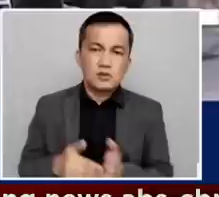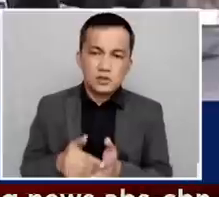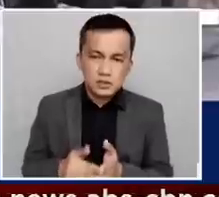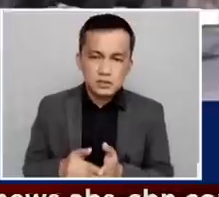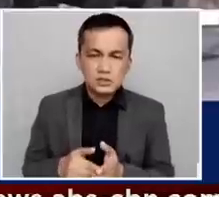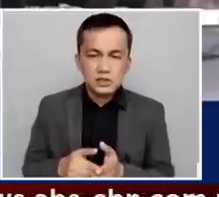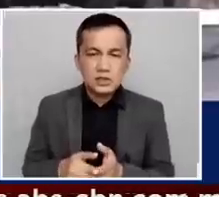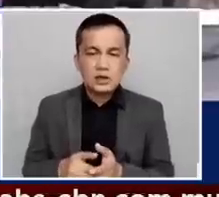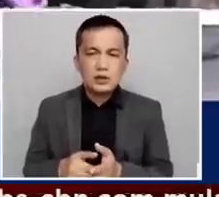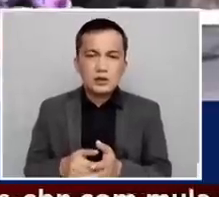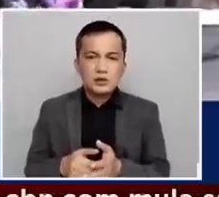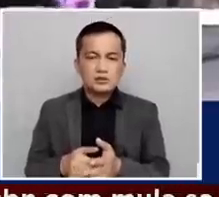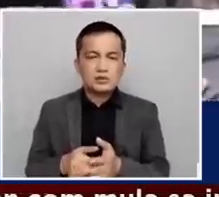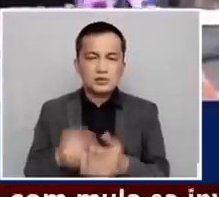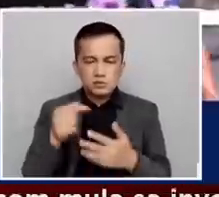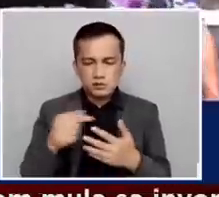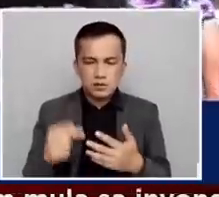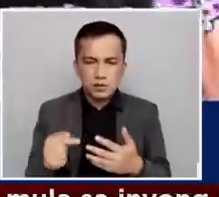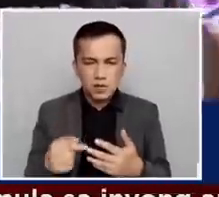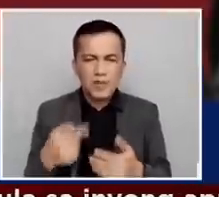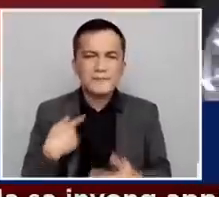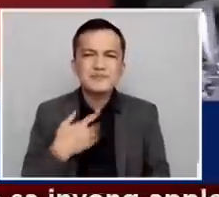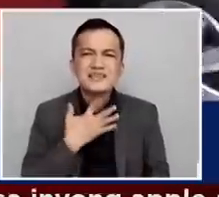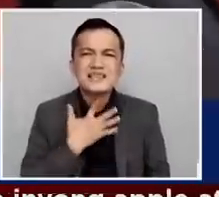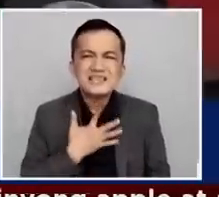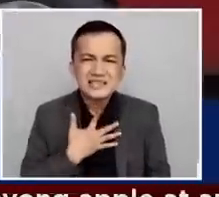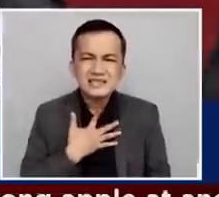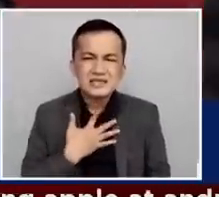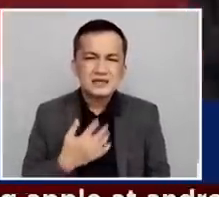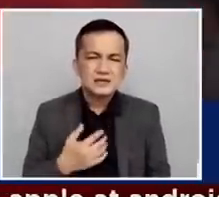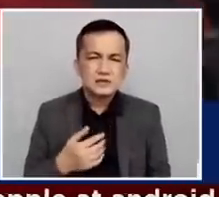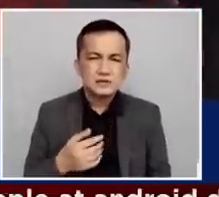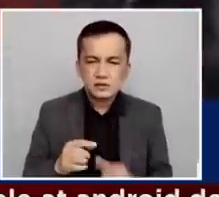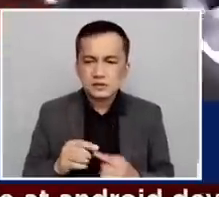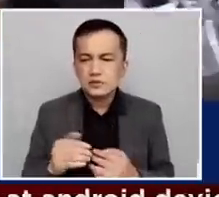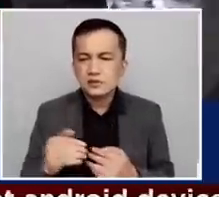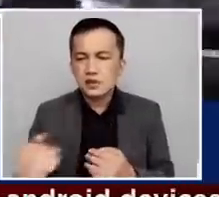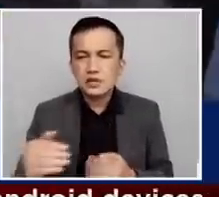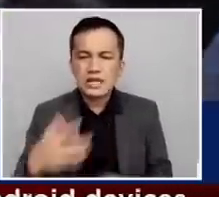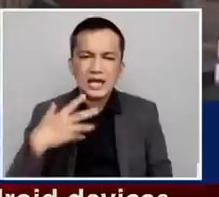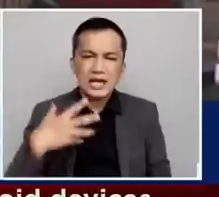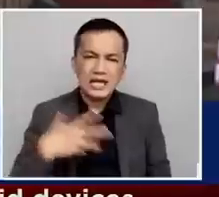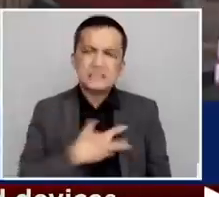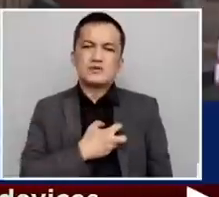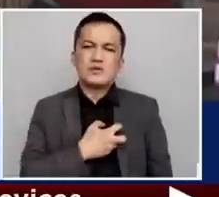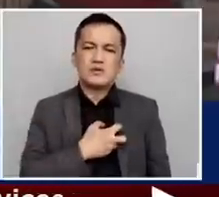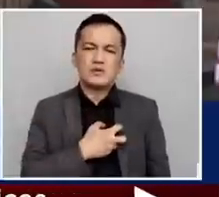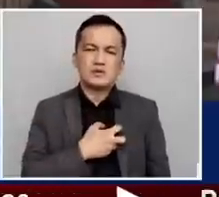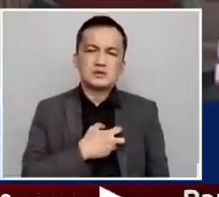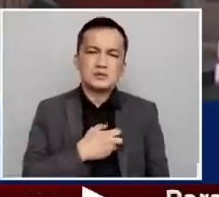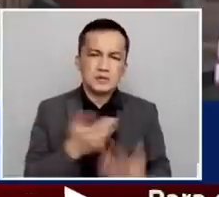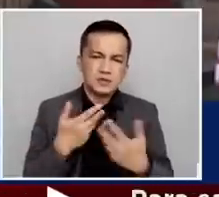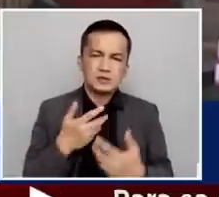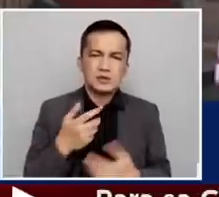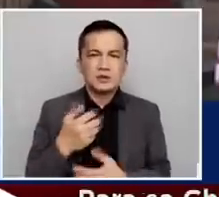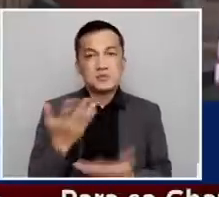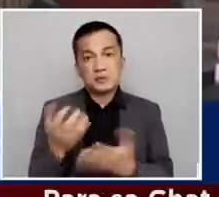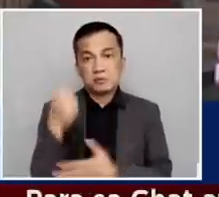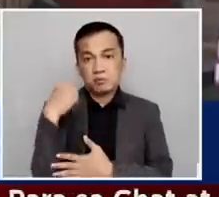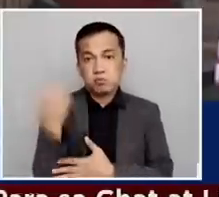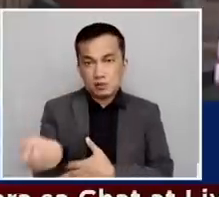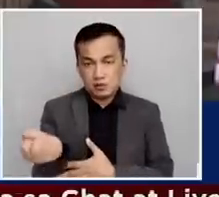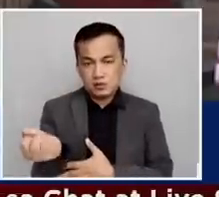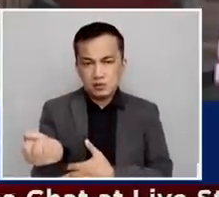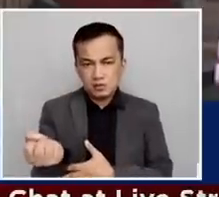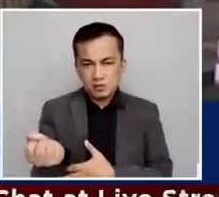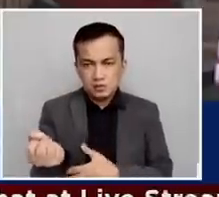syempre, nagkakaroon pa rin ng thirst, no? And then, syempre, papunta na sa heat stroke yung mga napabayaan. Like, nawala ng malay, sobrang sakit